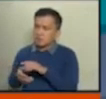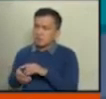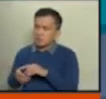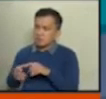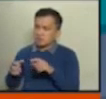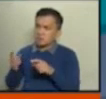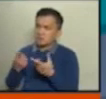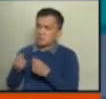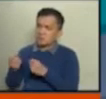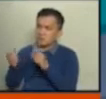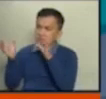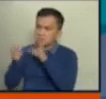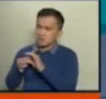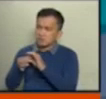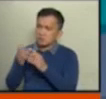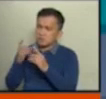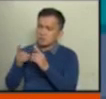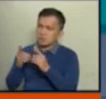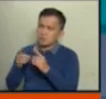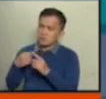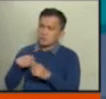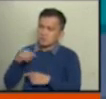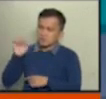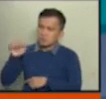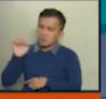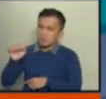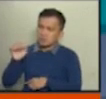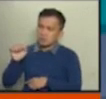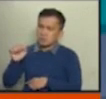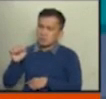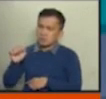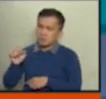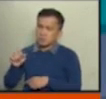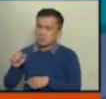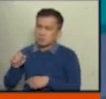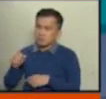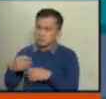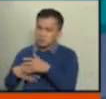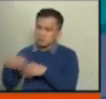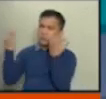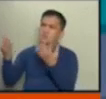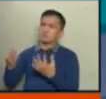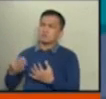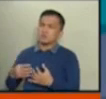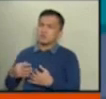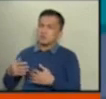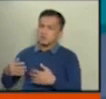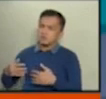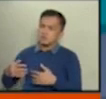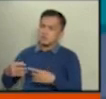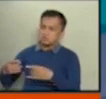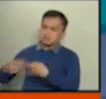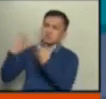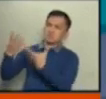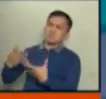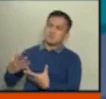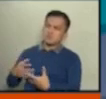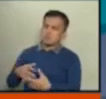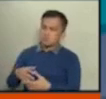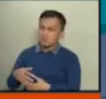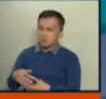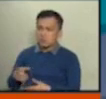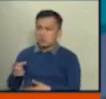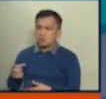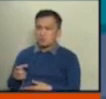niya, nilak niya po yung pinto, kumatok pa po ako. Tapos nung umalis na ako, sabi niya lumayas daw po ako, di umalis na po ako. Tapos ang